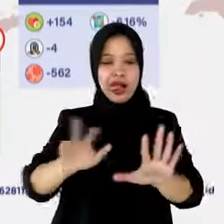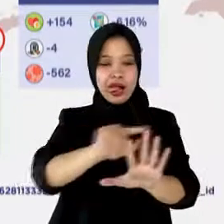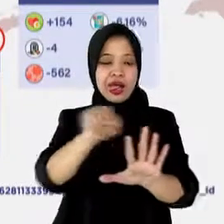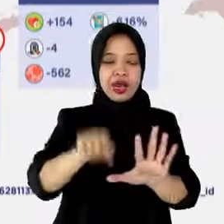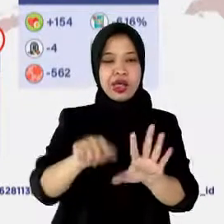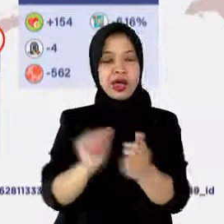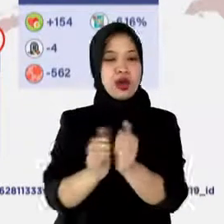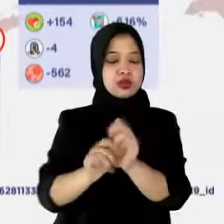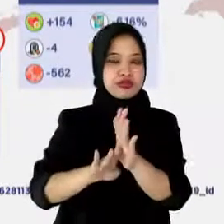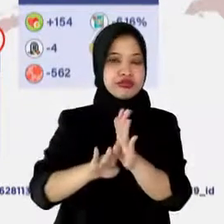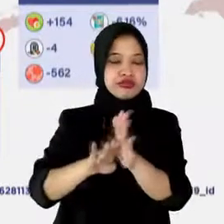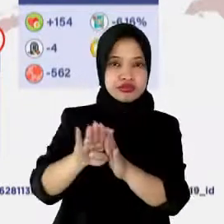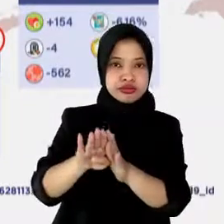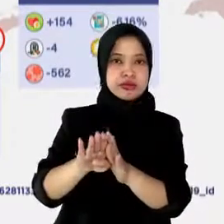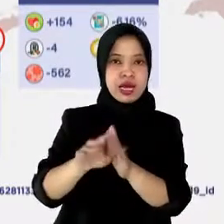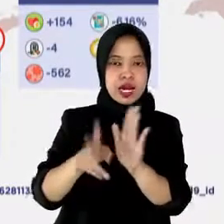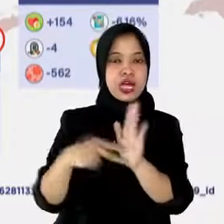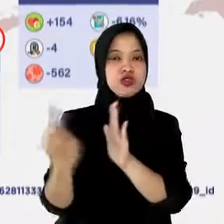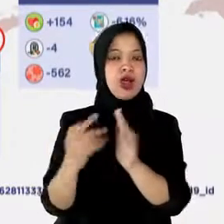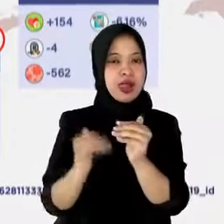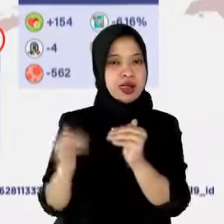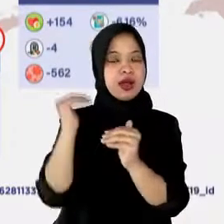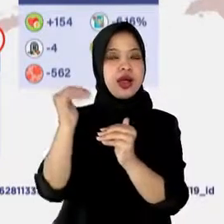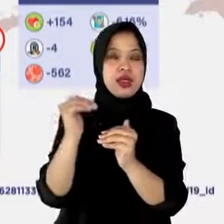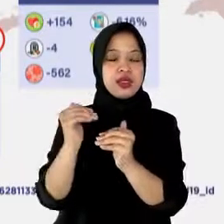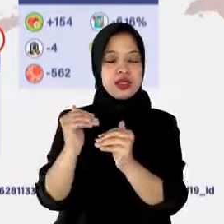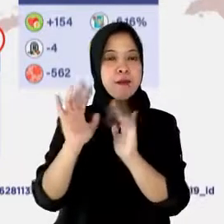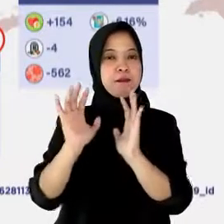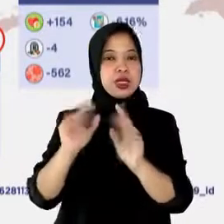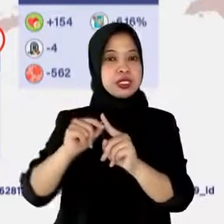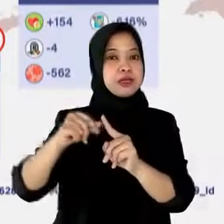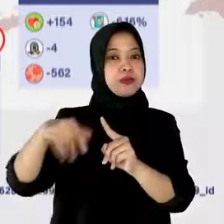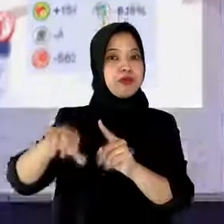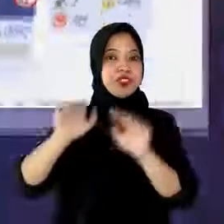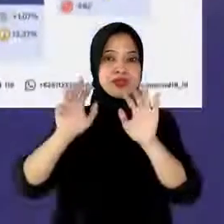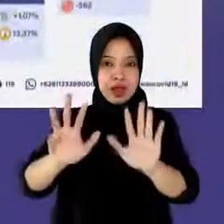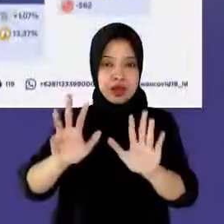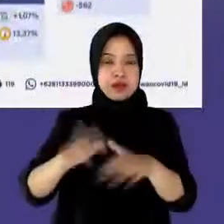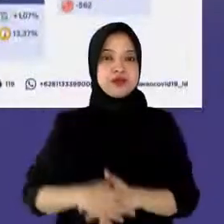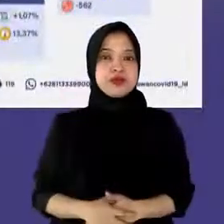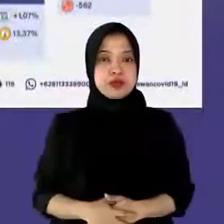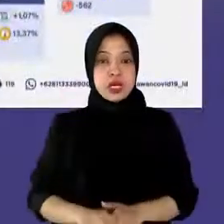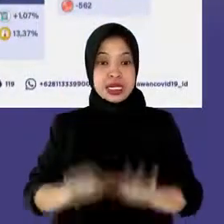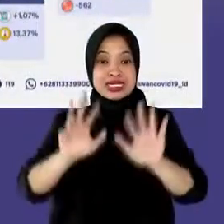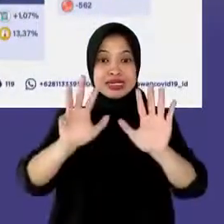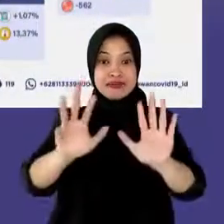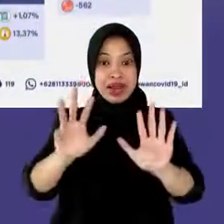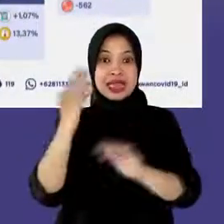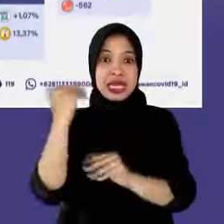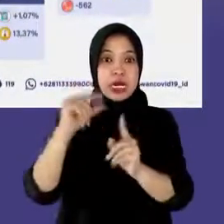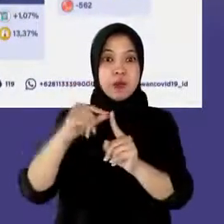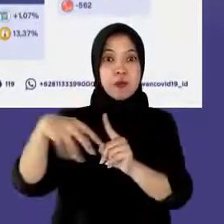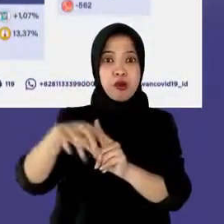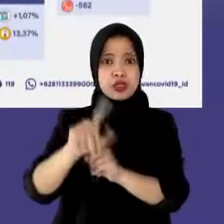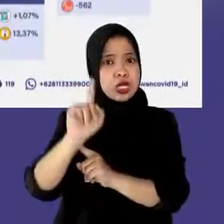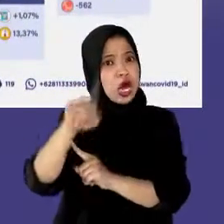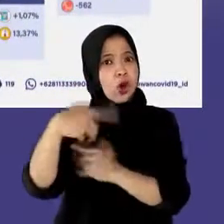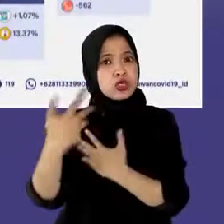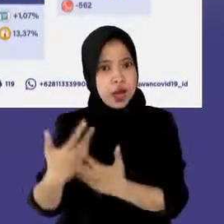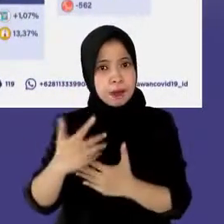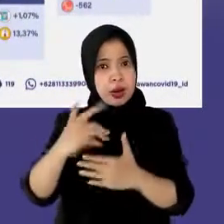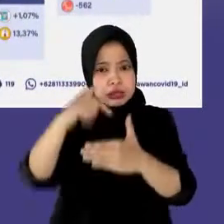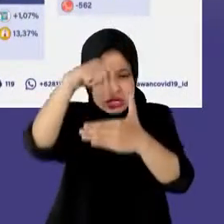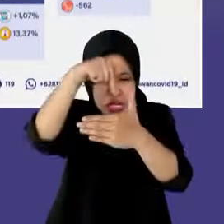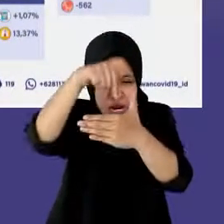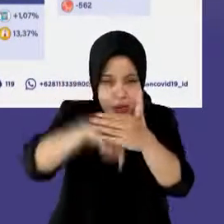penyumbang dari kenaikan kasus mingguan di tingkat nasional kenaikan kasus positif pada sembilan provinsi ini juga perlu